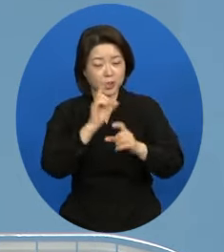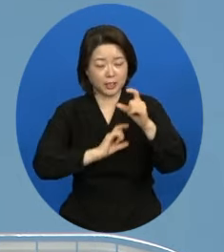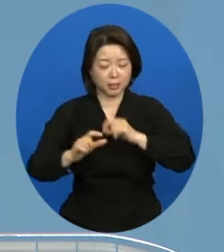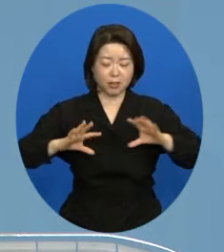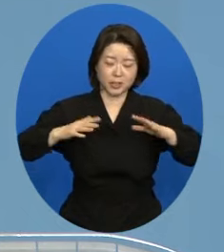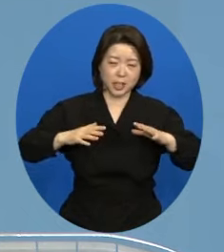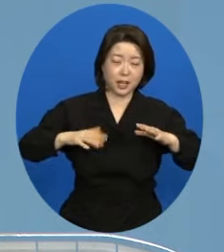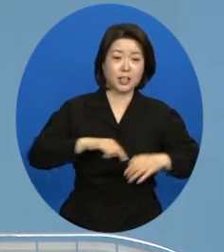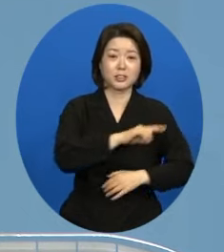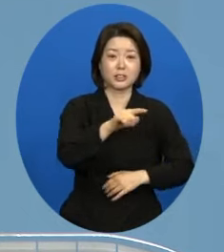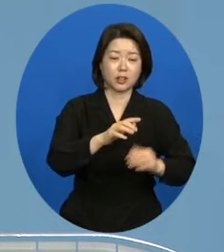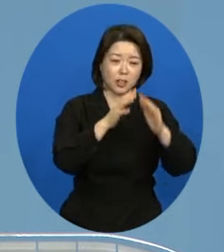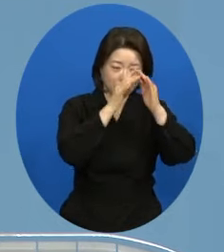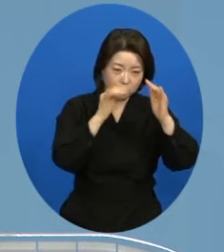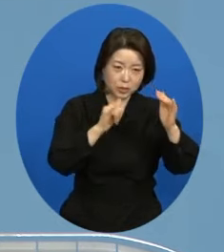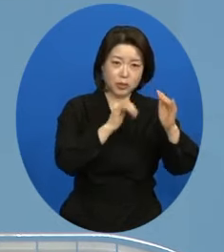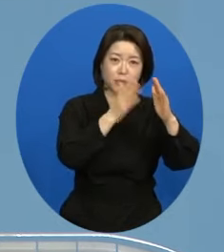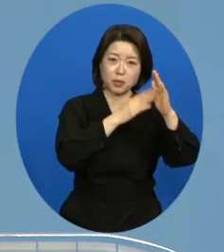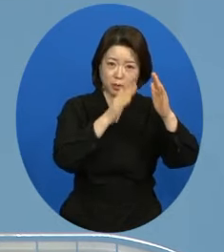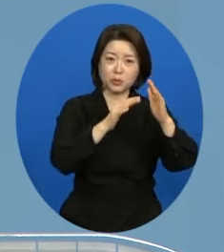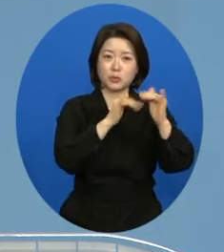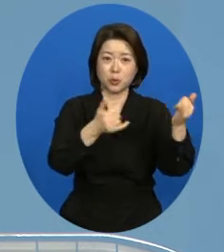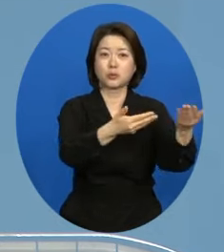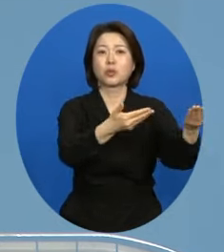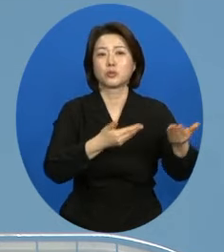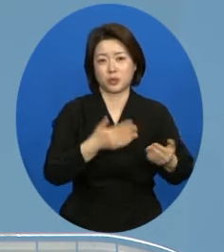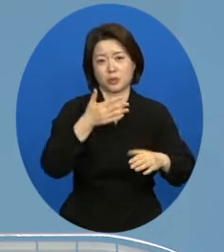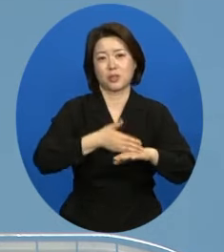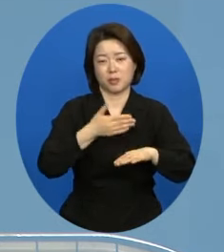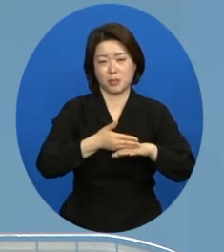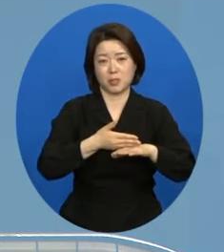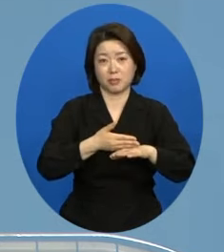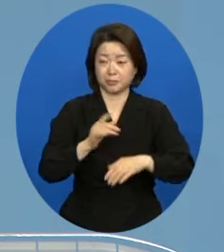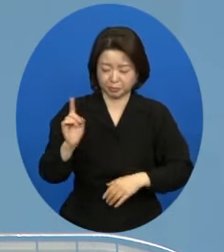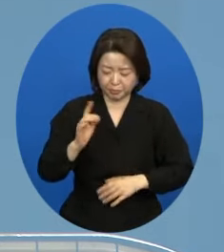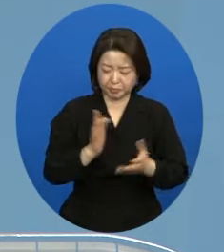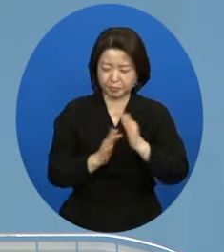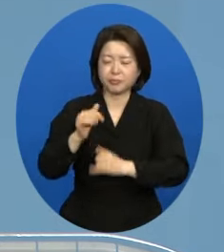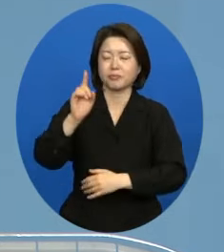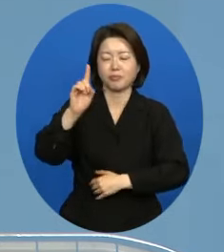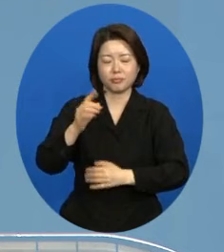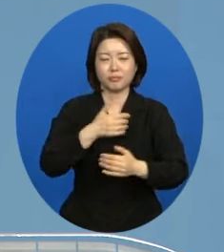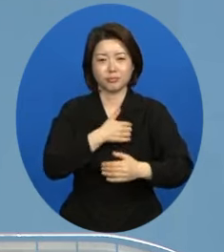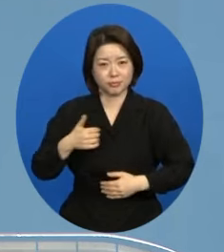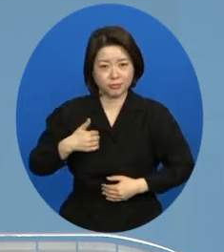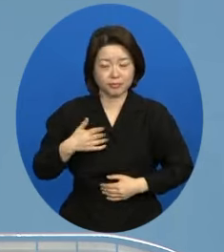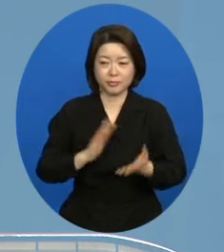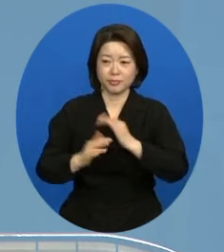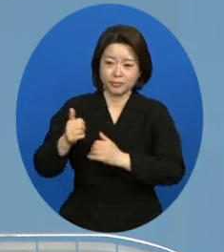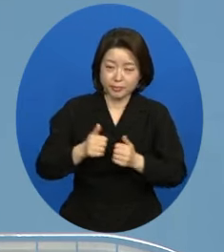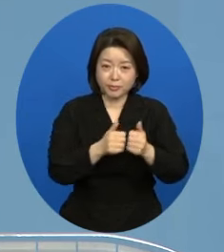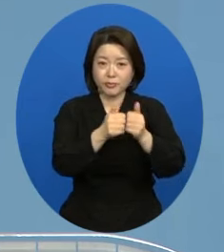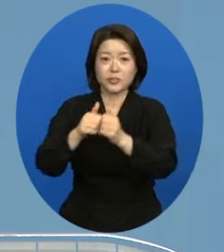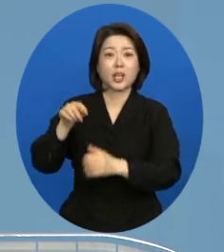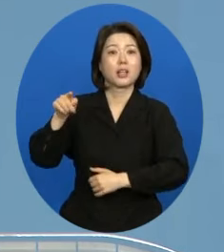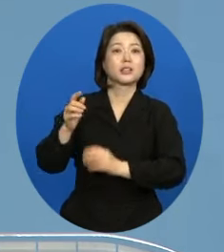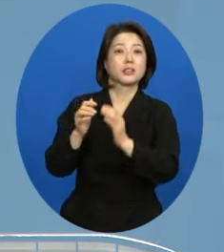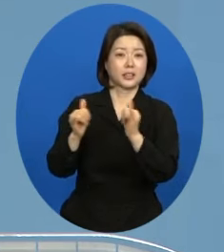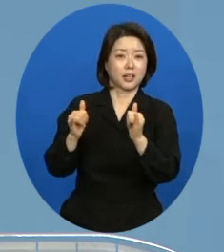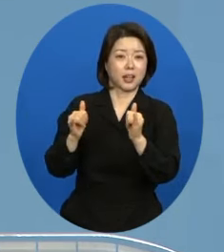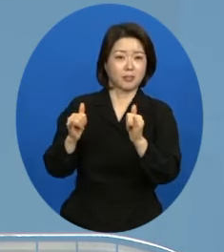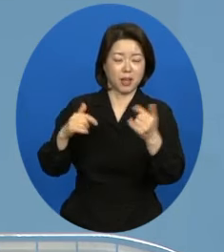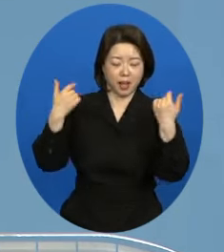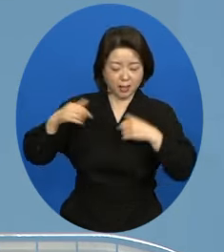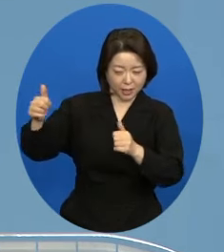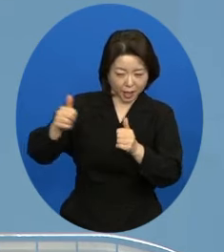성도님들 주셔서 감사합니다 무엇보다 예수님 한 분이면 충분하고 예수님과 동행하는 바로 그분들 우리 들 함께